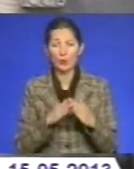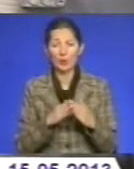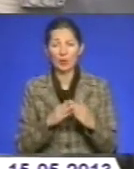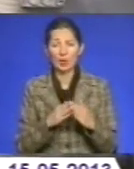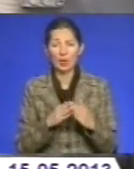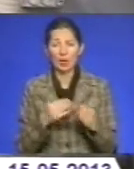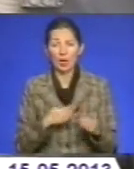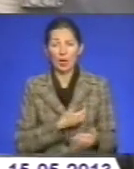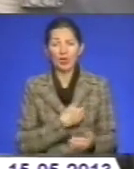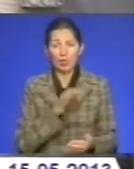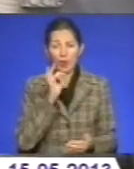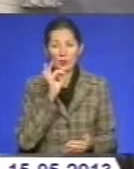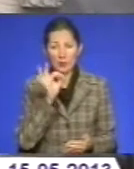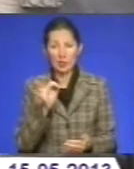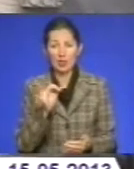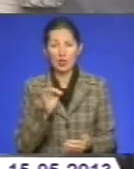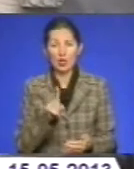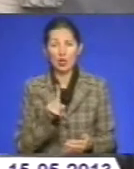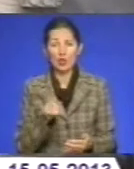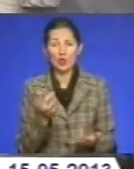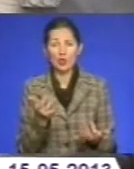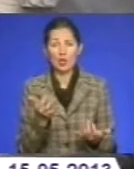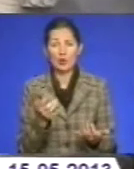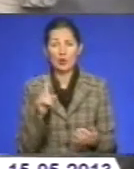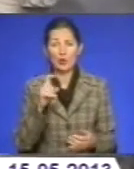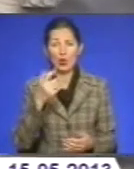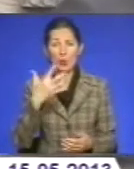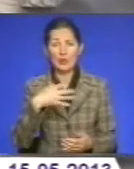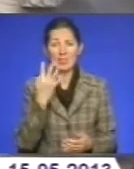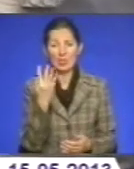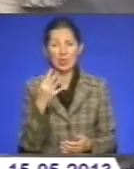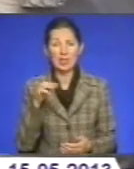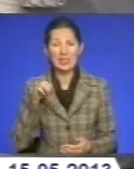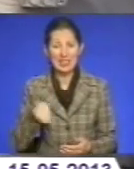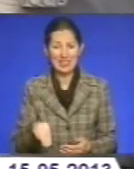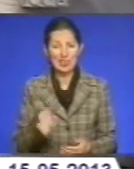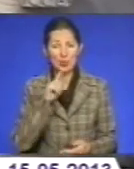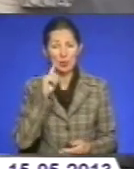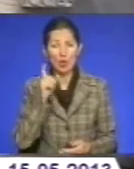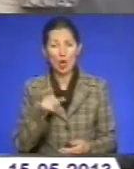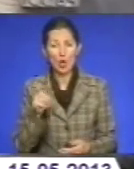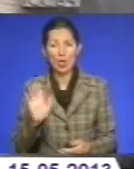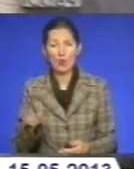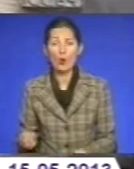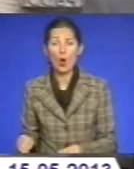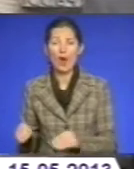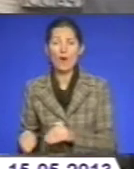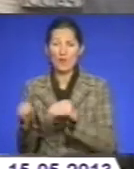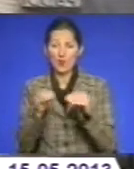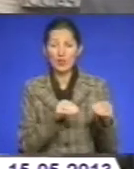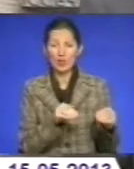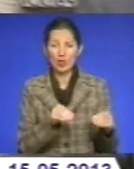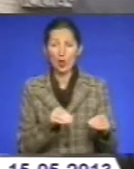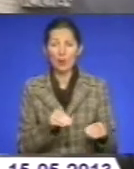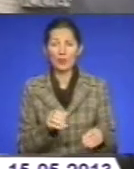І я хотів би сьогодні сказати, що ще 154 тисячі молодих людей було вивезено для праці